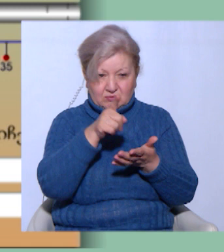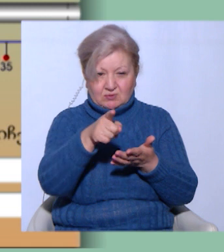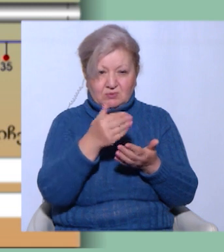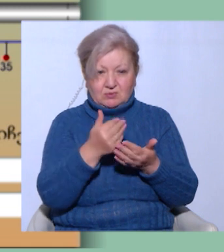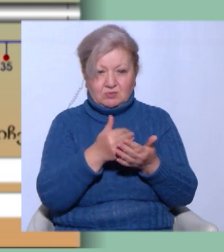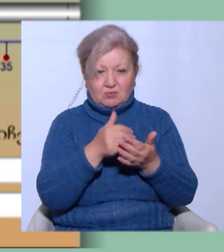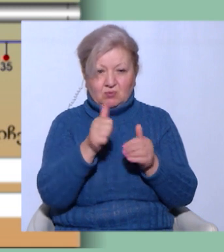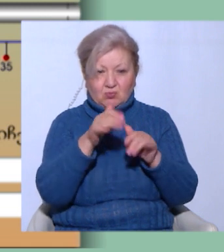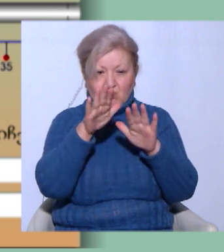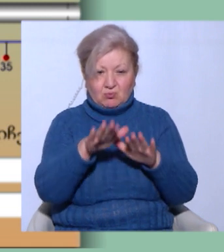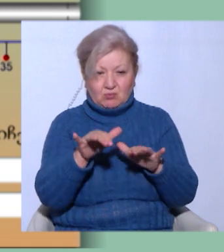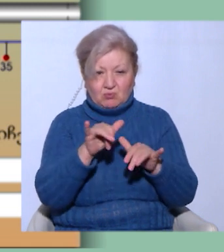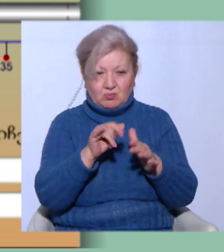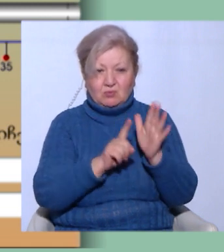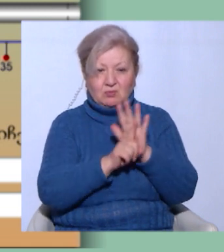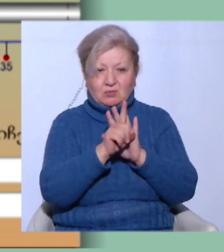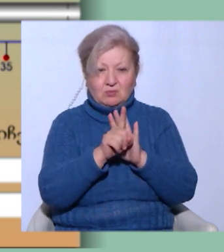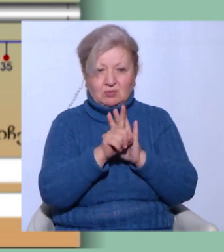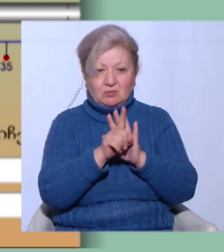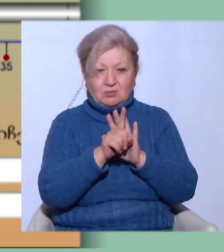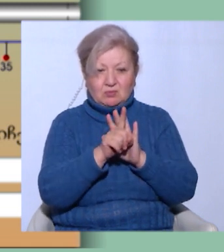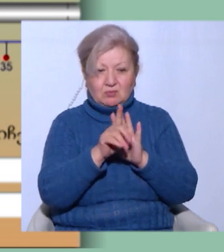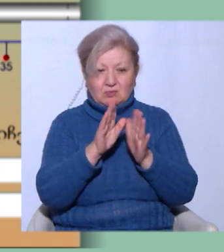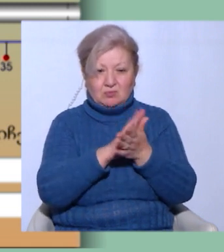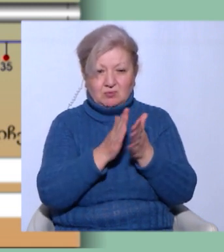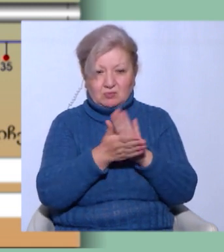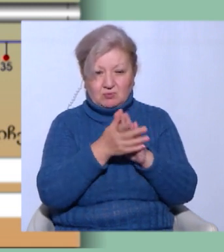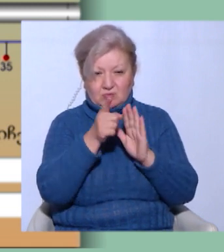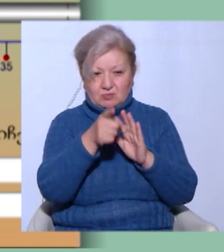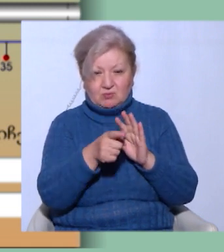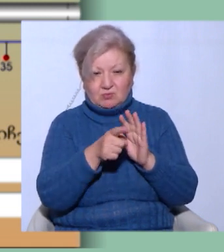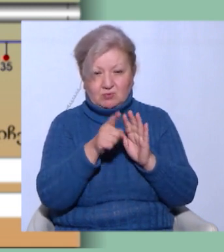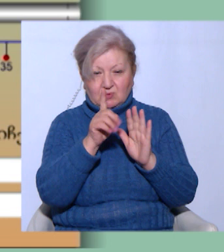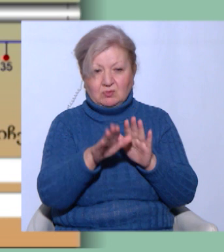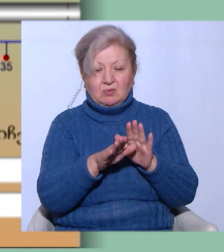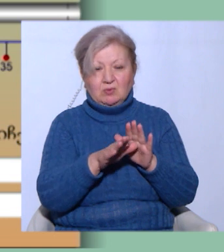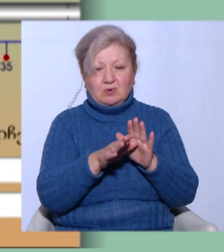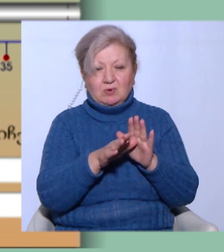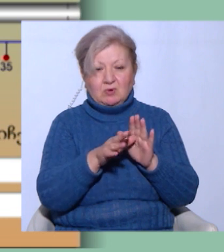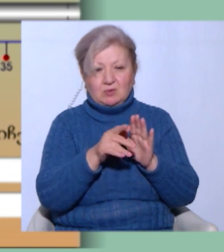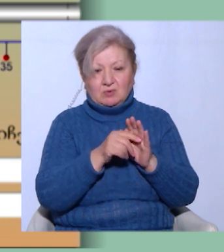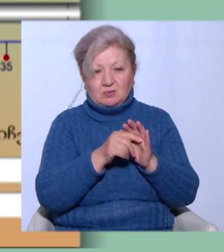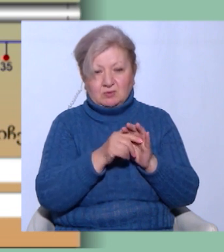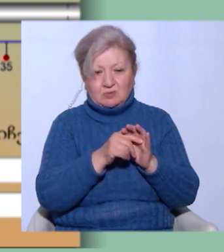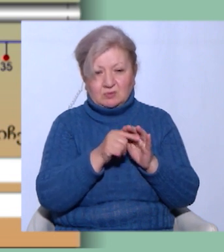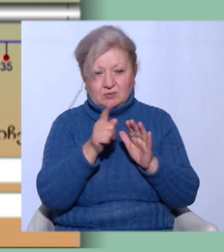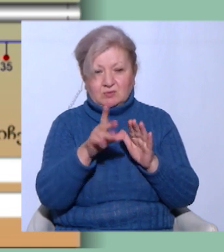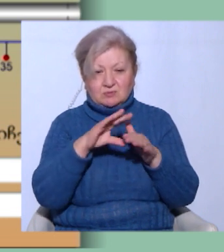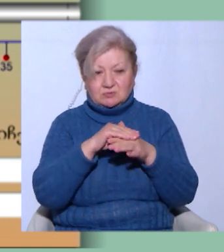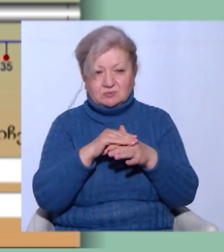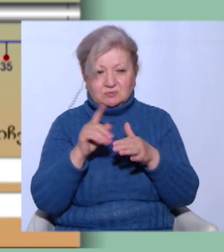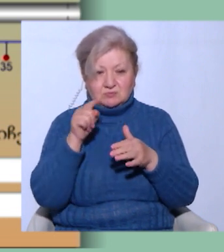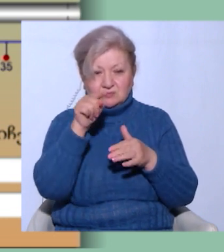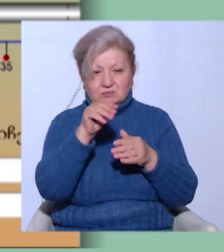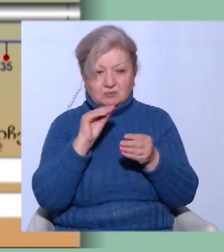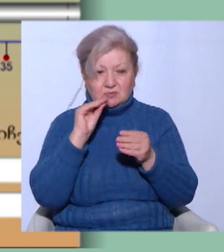ისევ მოვნიშნოთ მისი პოზიცია, საწყისი პოზიცია, ასე დავაყენოთ ბოძი